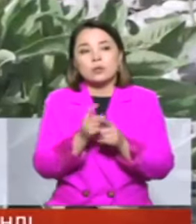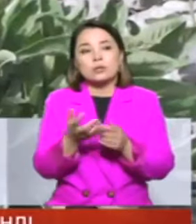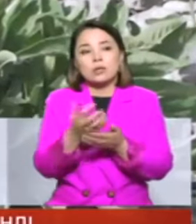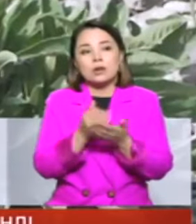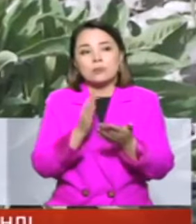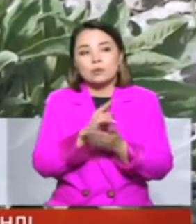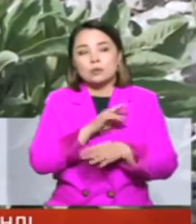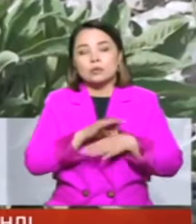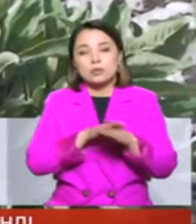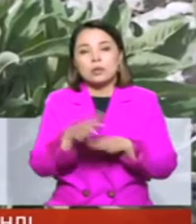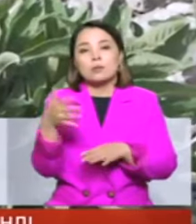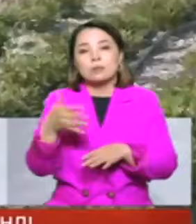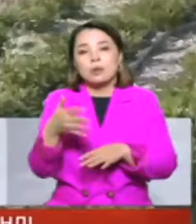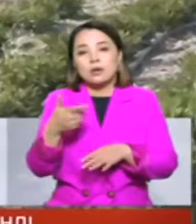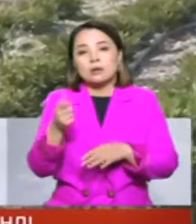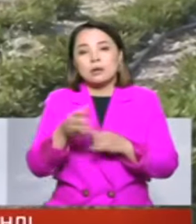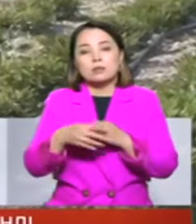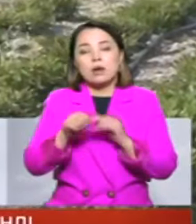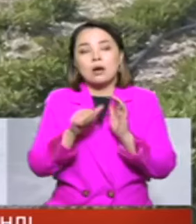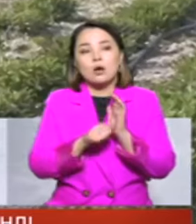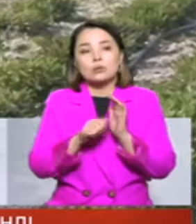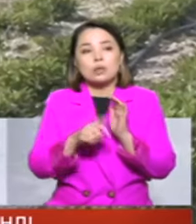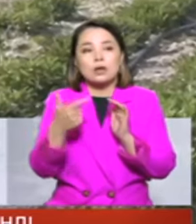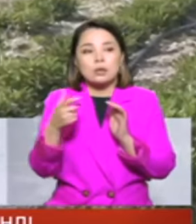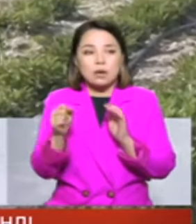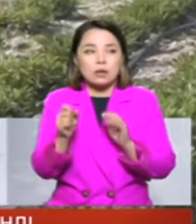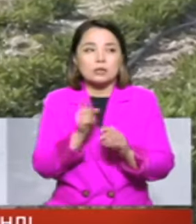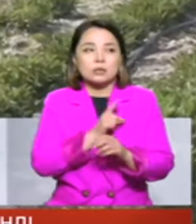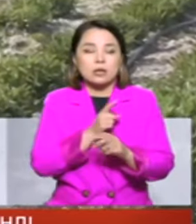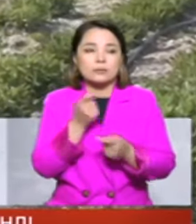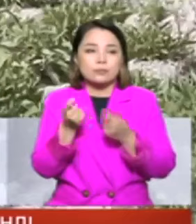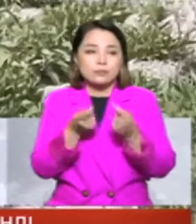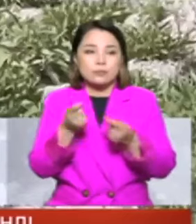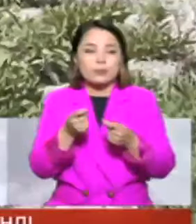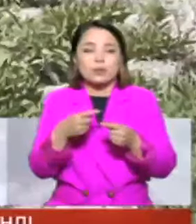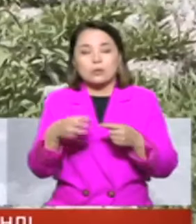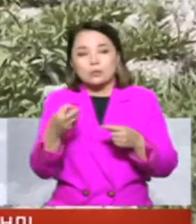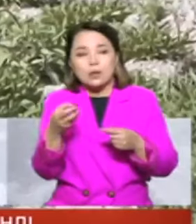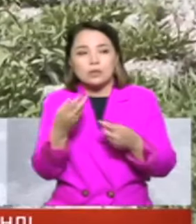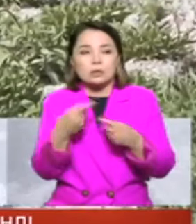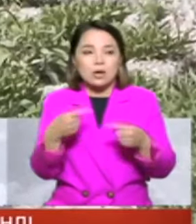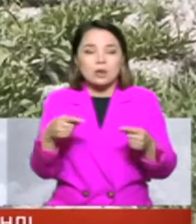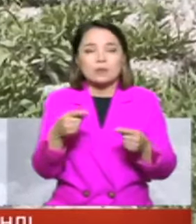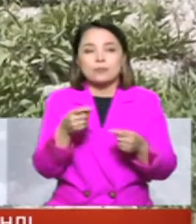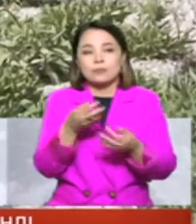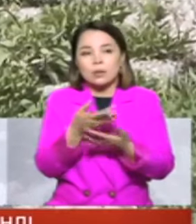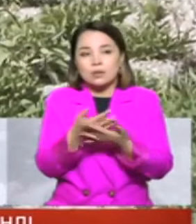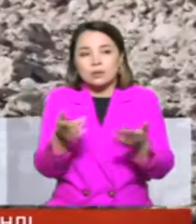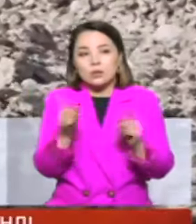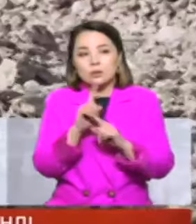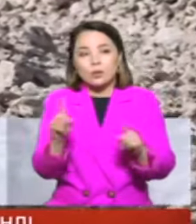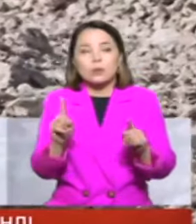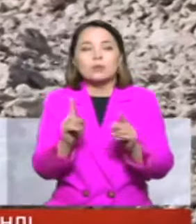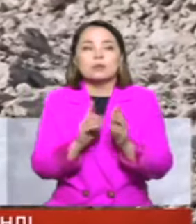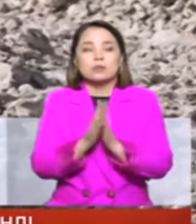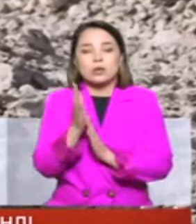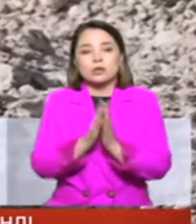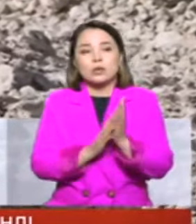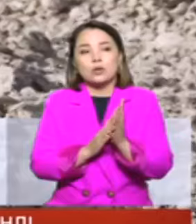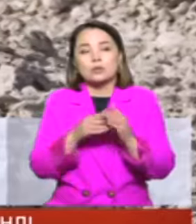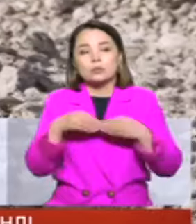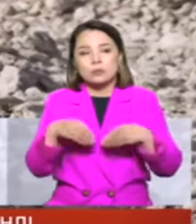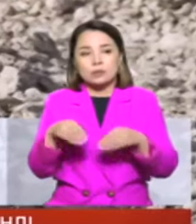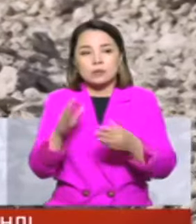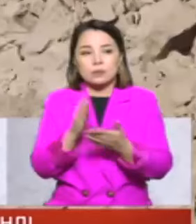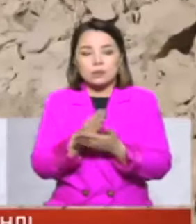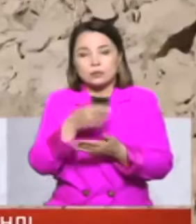айналысады. Қарамағындағы 5000 гектардың 600 гектарында жалбыз, түймедақ, сәлбен, қалақай, шайқурай және тағы басқа шөп түрлерін өсіреді. Былтырдан бері